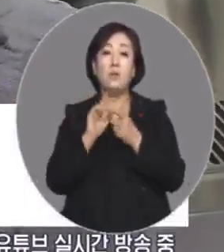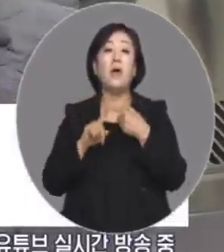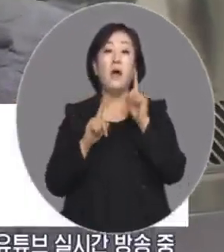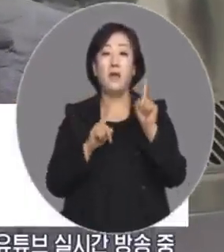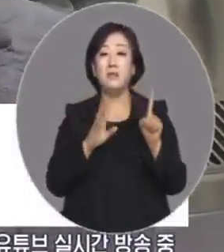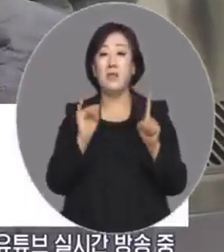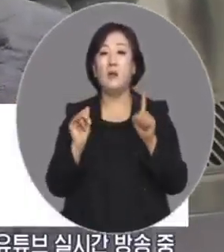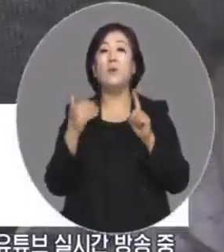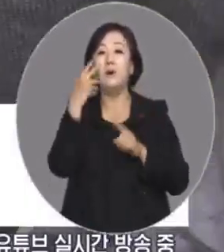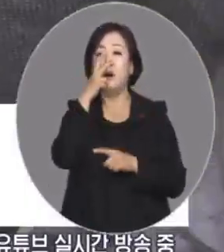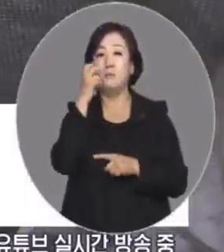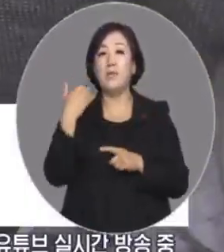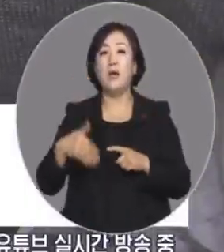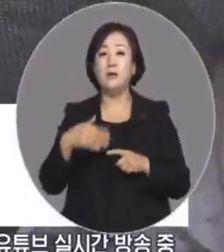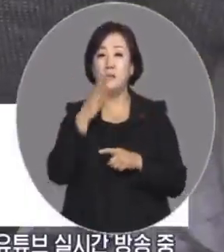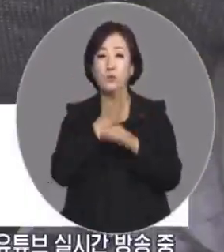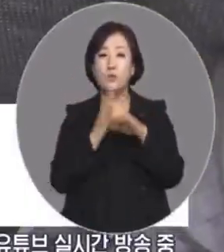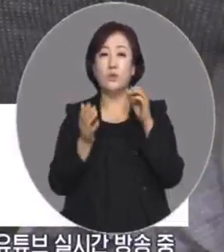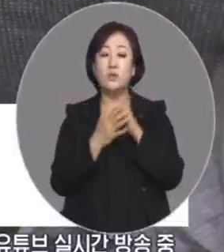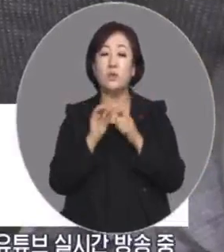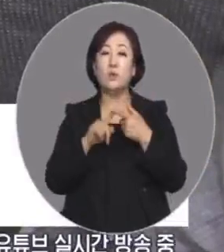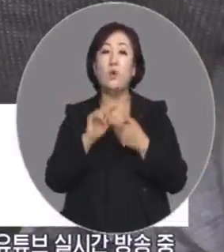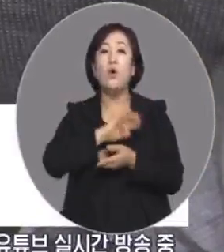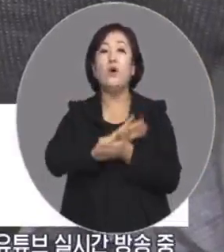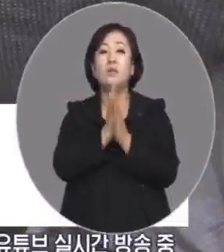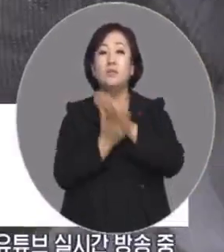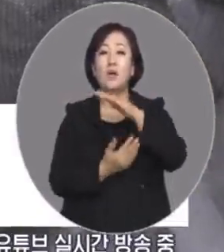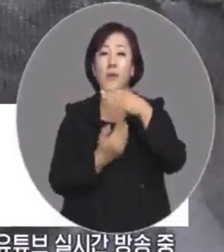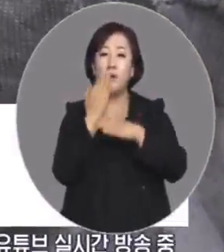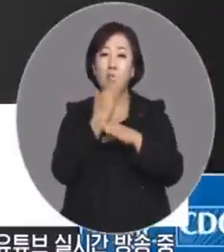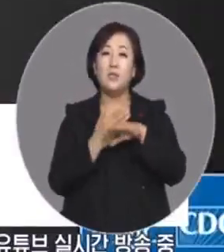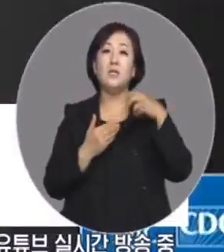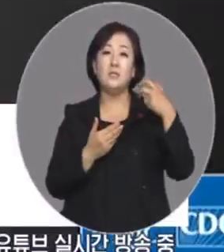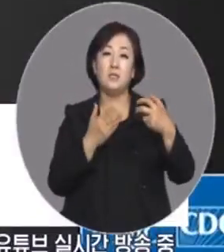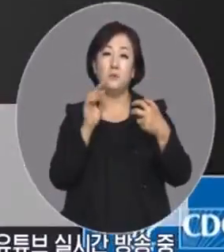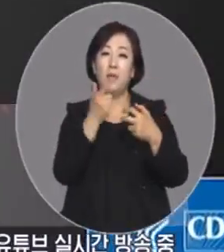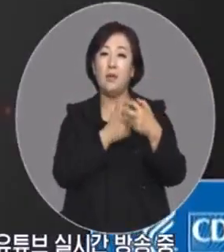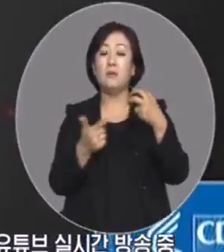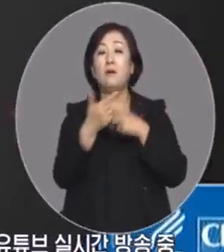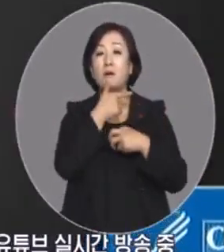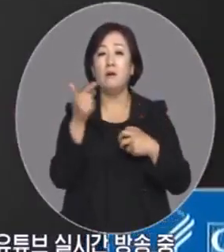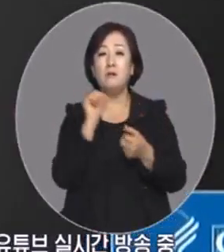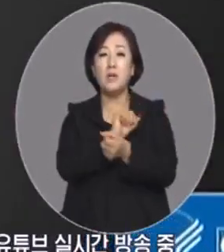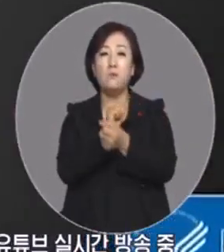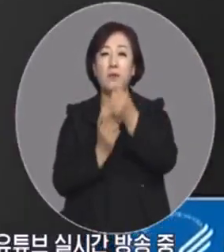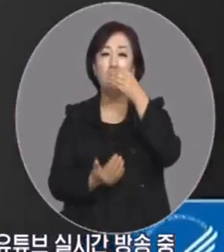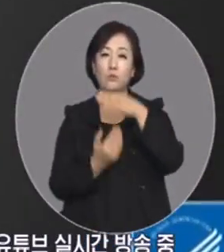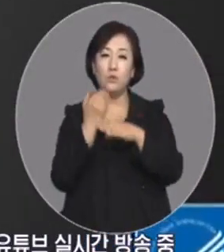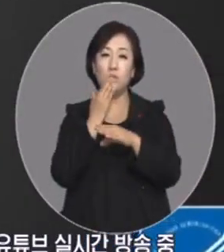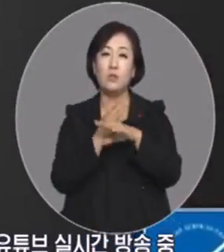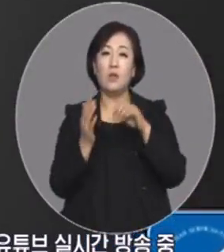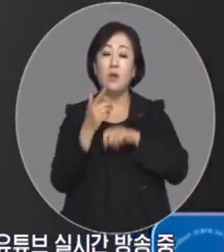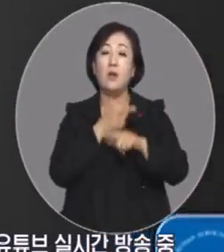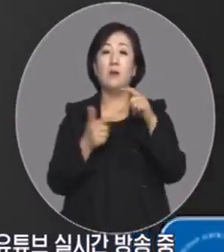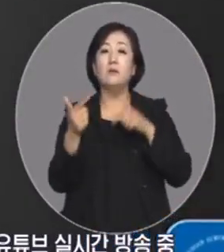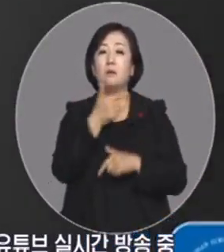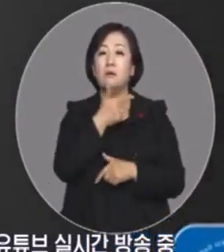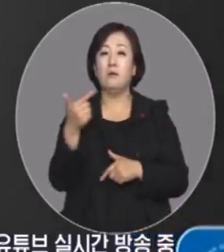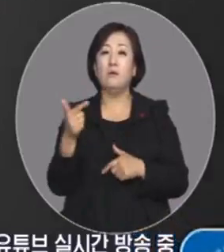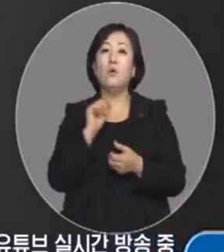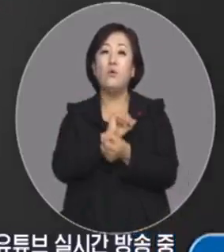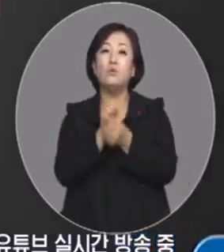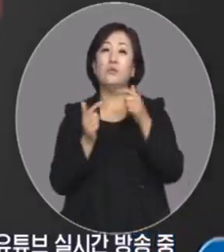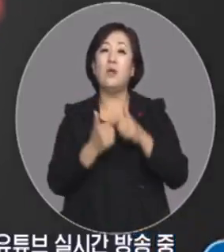중입니다. 하지만 오미크론이 델타 변이보다 70배 이상 강한 감염력을 보이는 만큼 우세종이 되는 건 시간